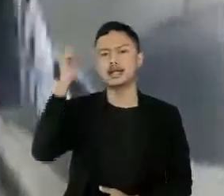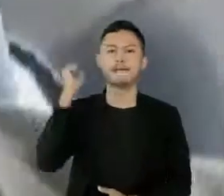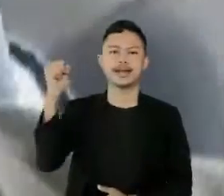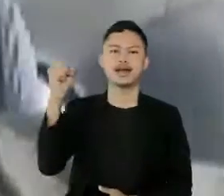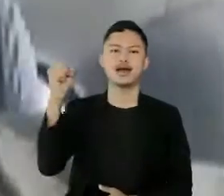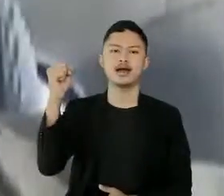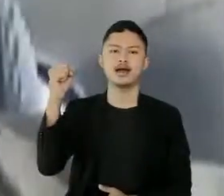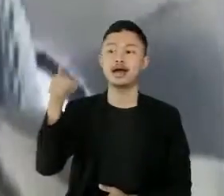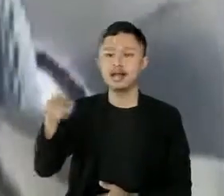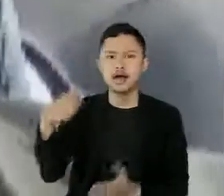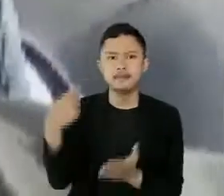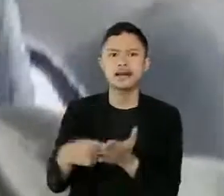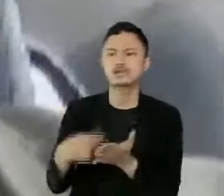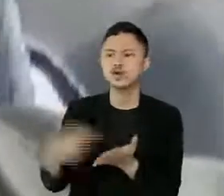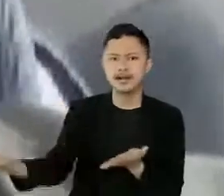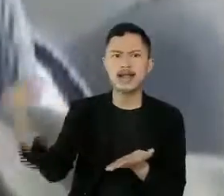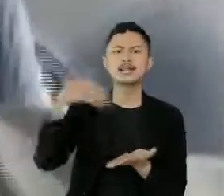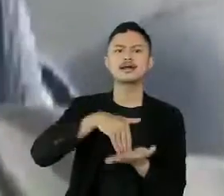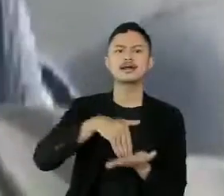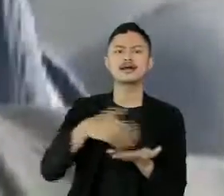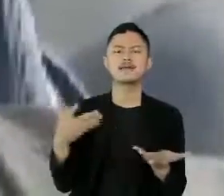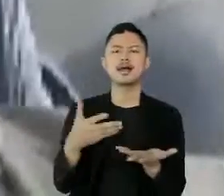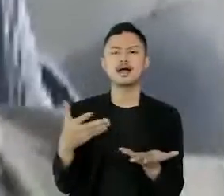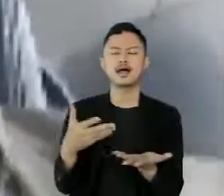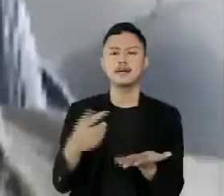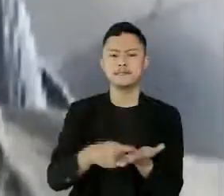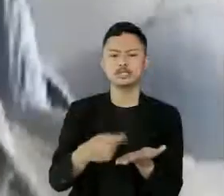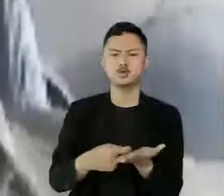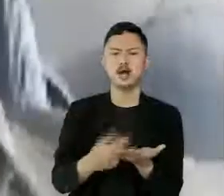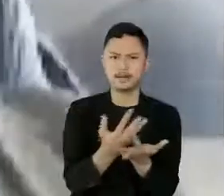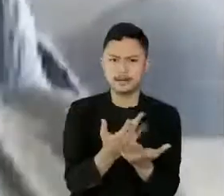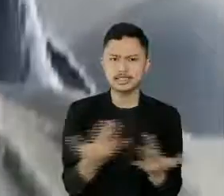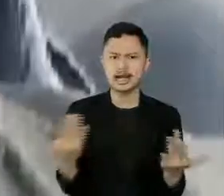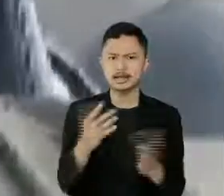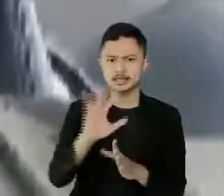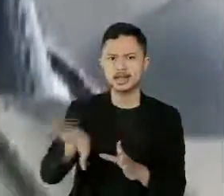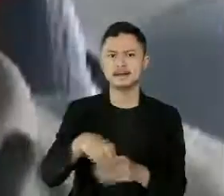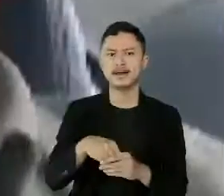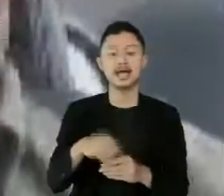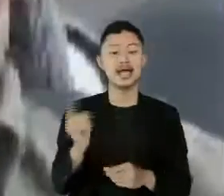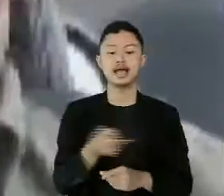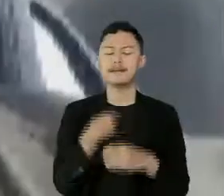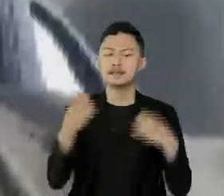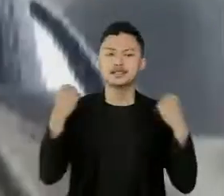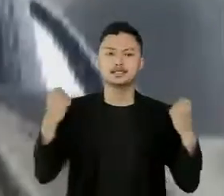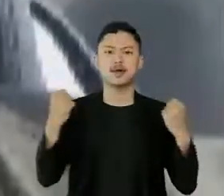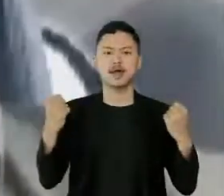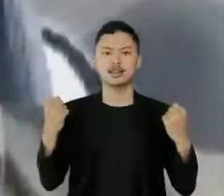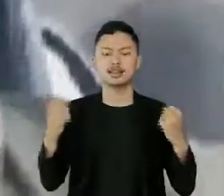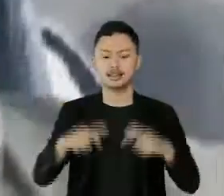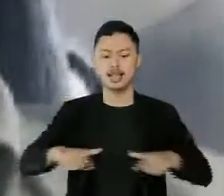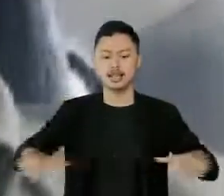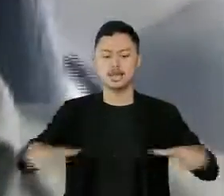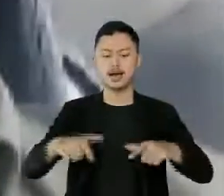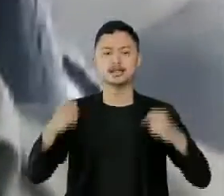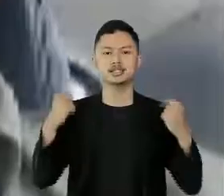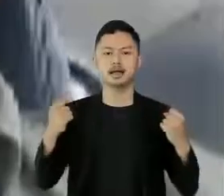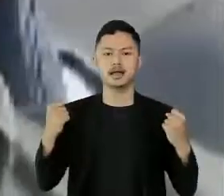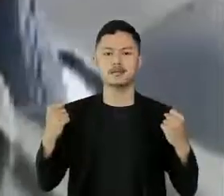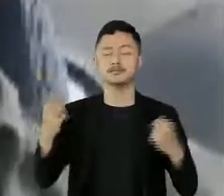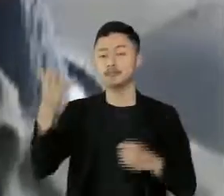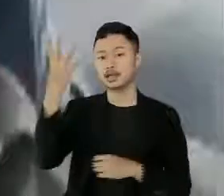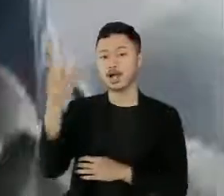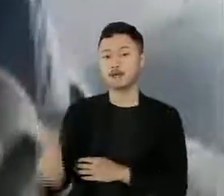mana mahasiswa itu bisa langsung turun ke bawah. Nah, setidaknya ini yang menjadi penyemangat kami yang ada di lapangan.